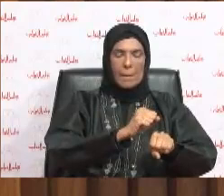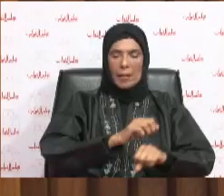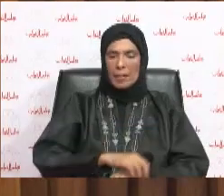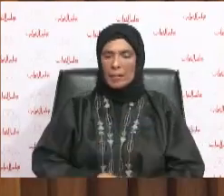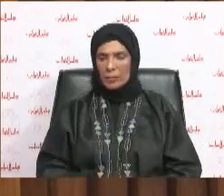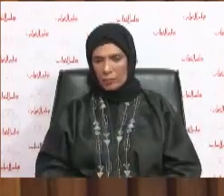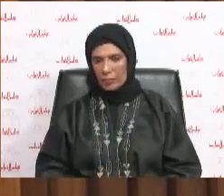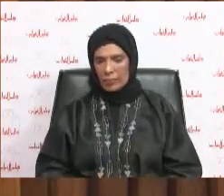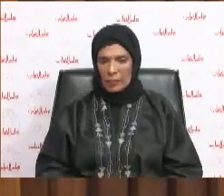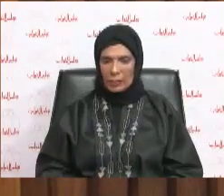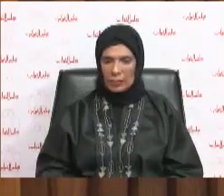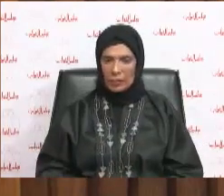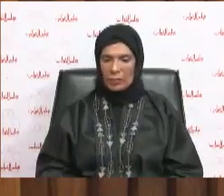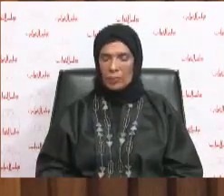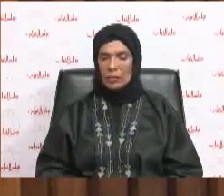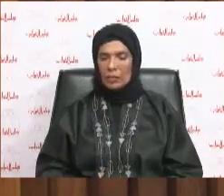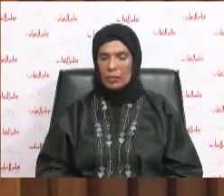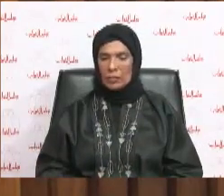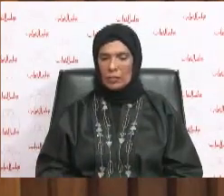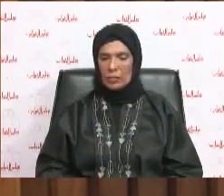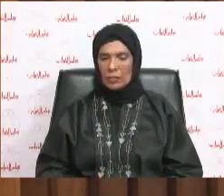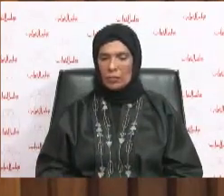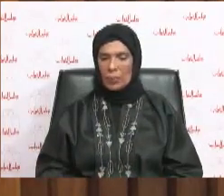لإلغاء القانون المذكور موجب